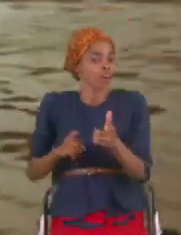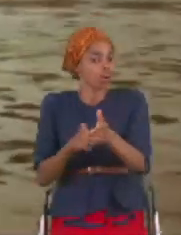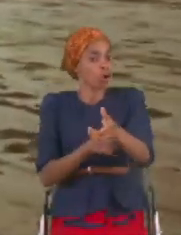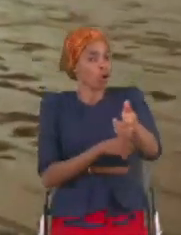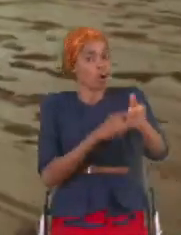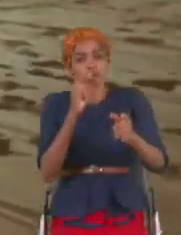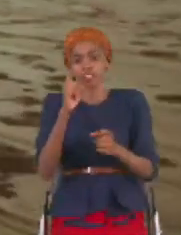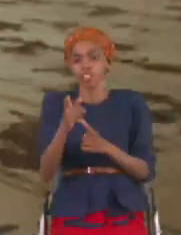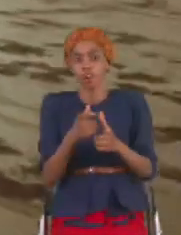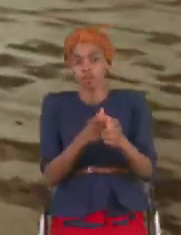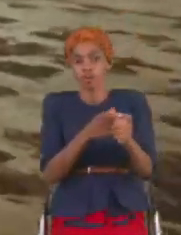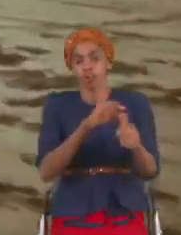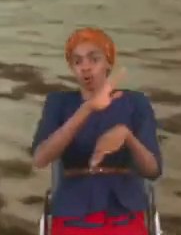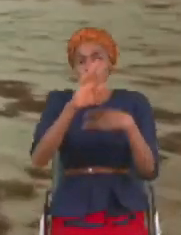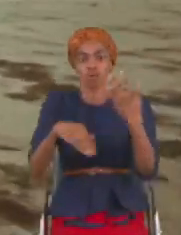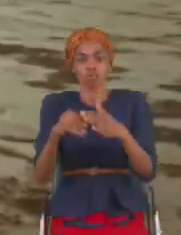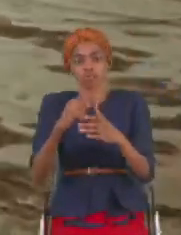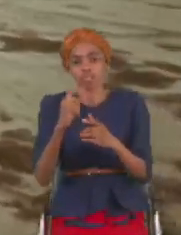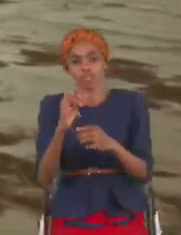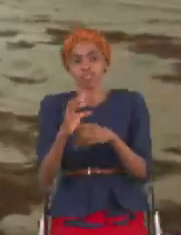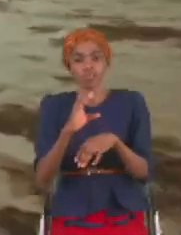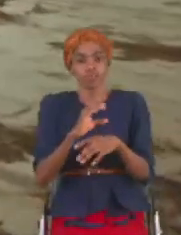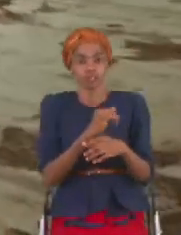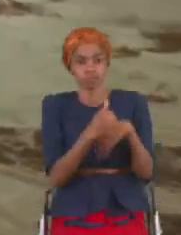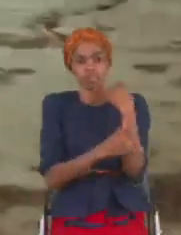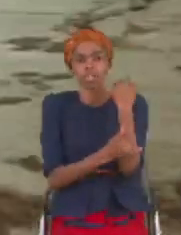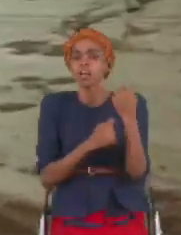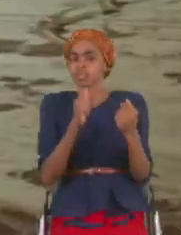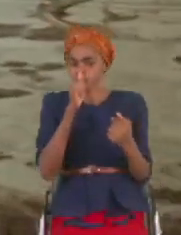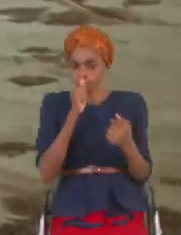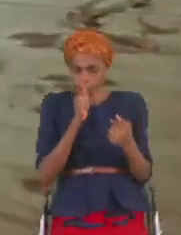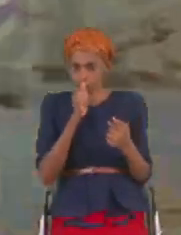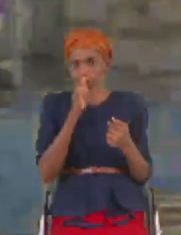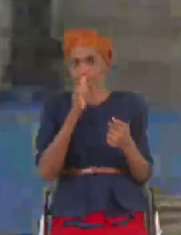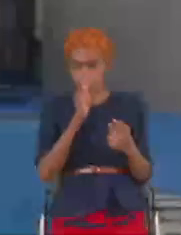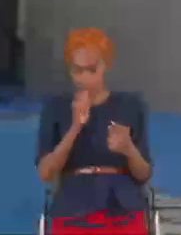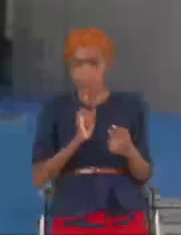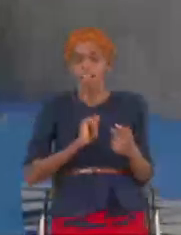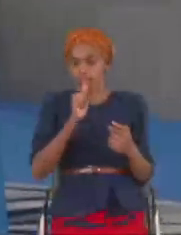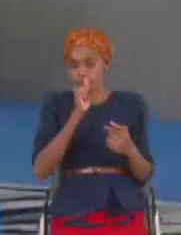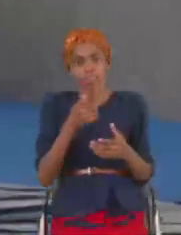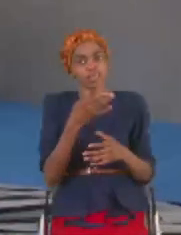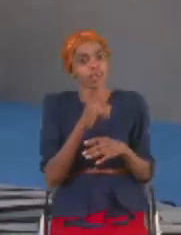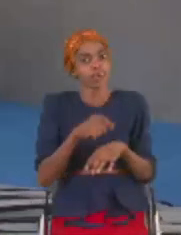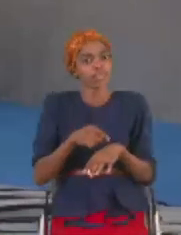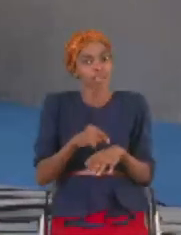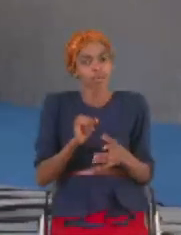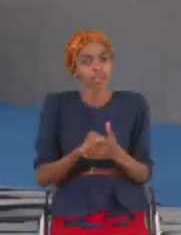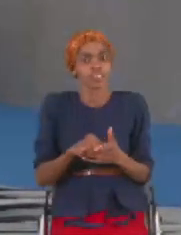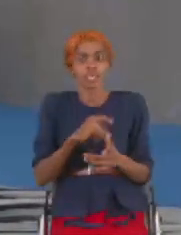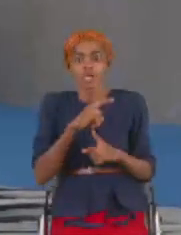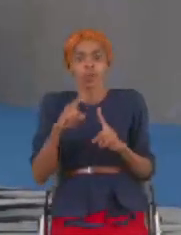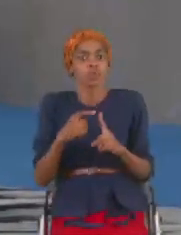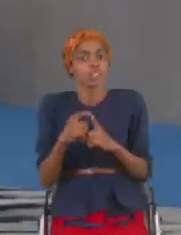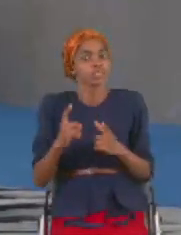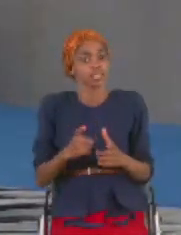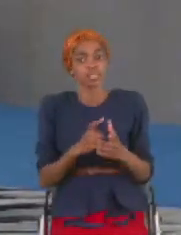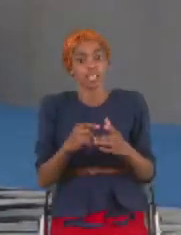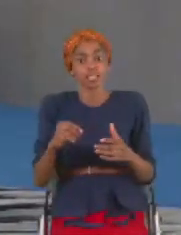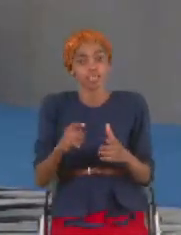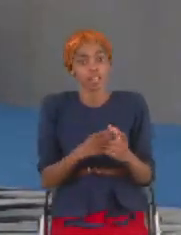marathon dans tout le pays alors il perd ses vins et percevait parfois lorsque l'athlète